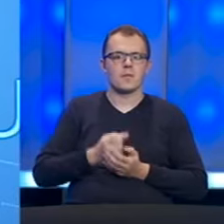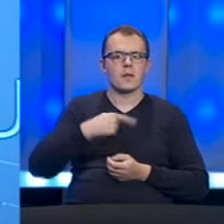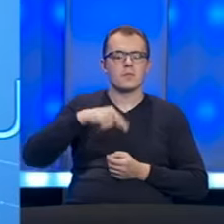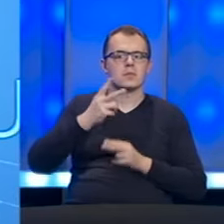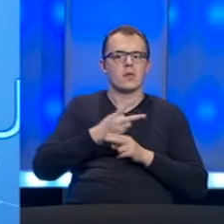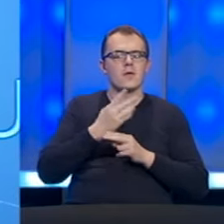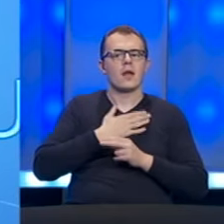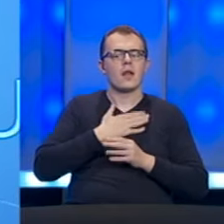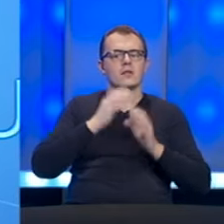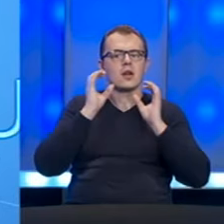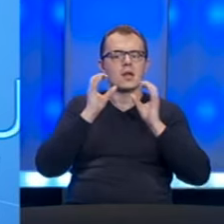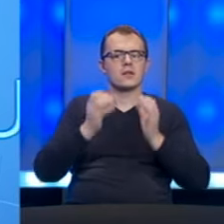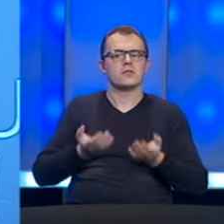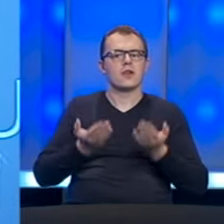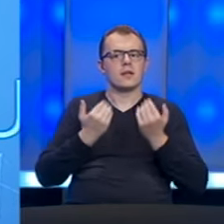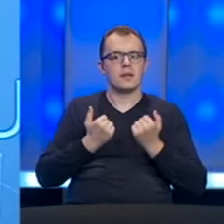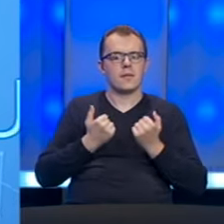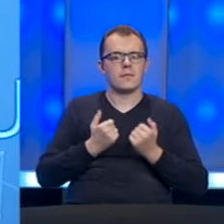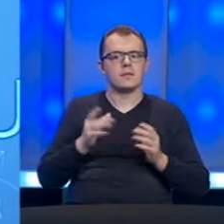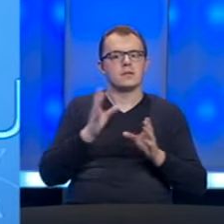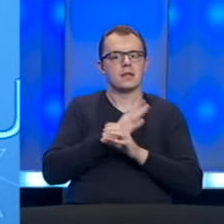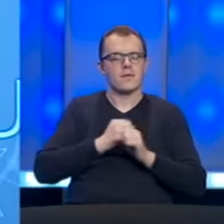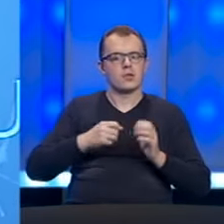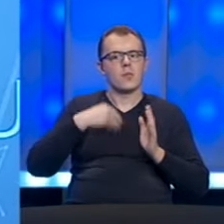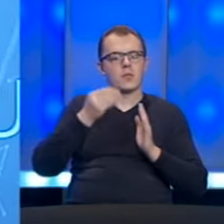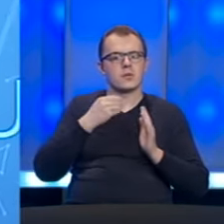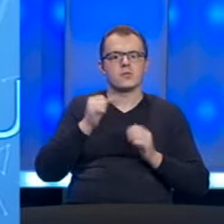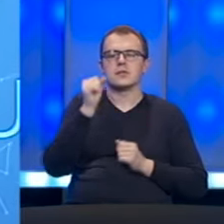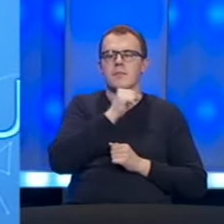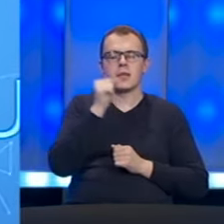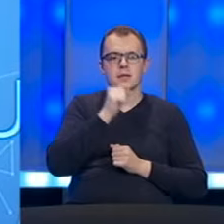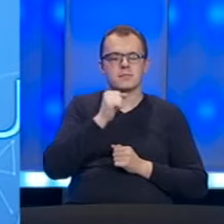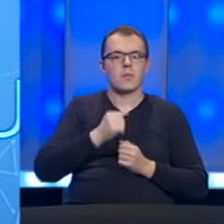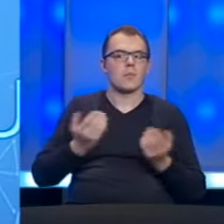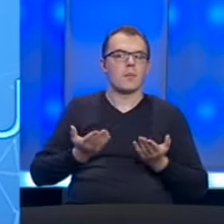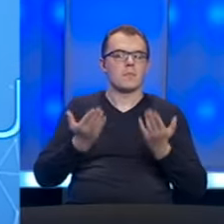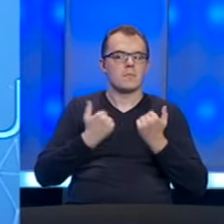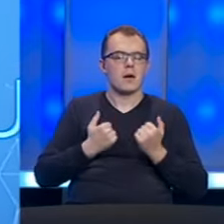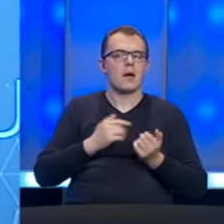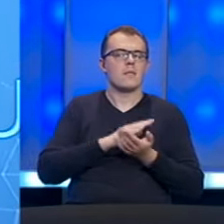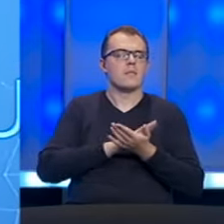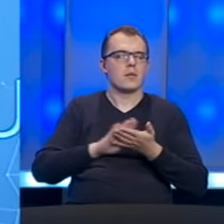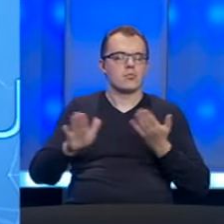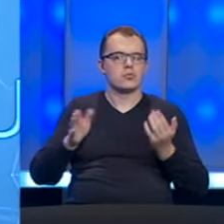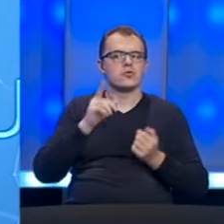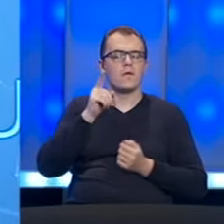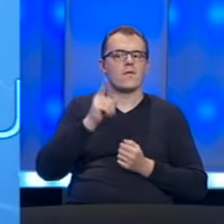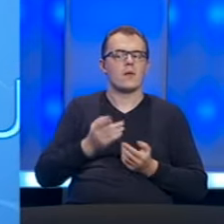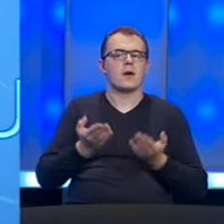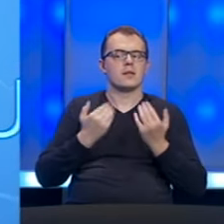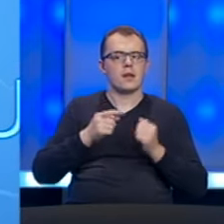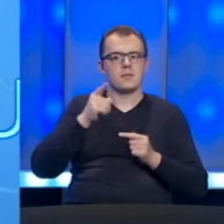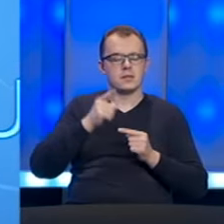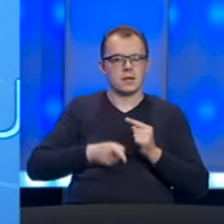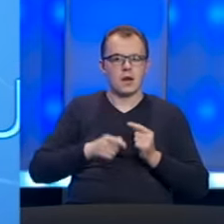navikli naše gledaoce da završavamo emisiju sa pjesmom, pa prepustit ću vama da nam za